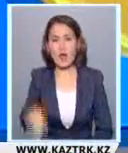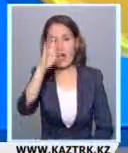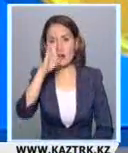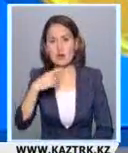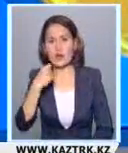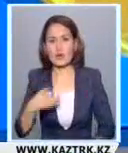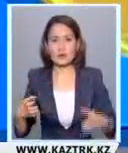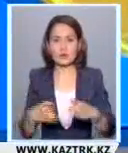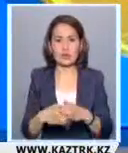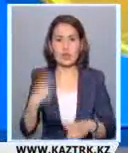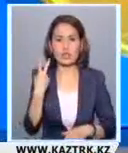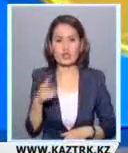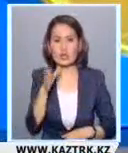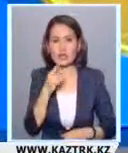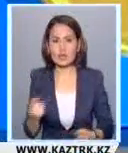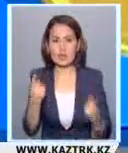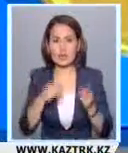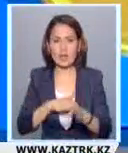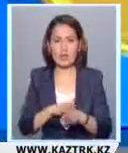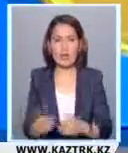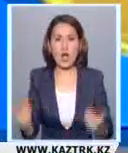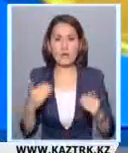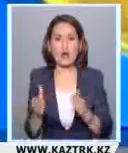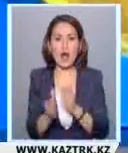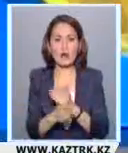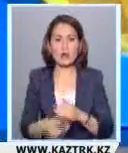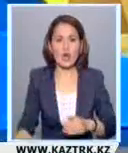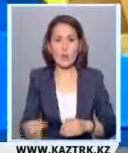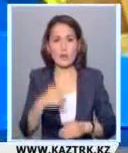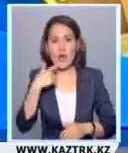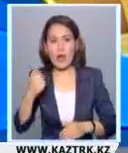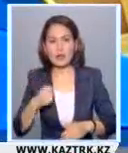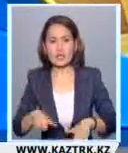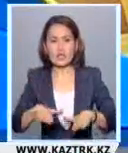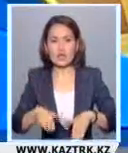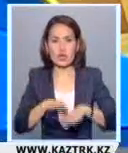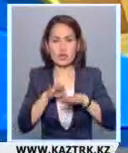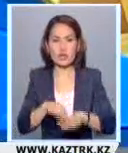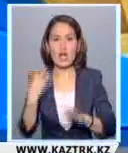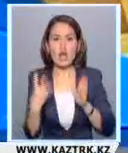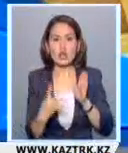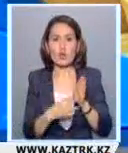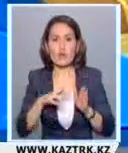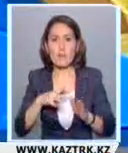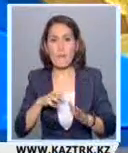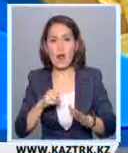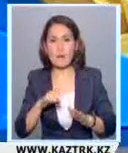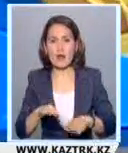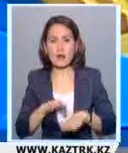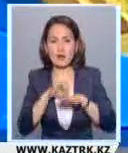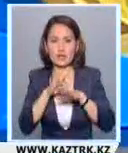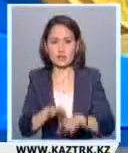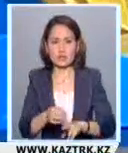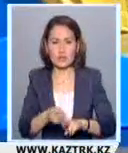Қазақстан қарулы күштерінің 20 жылдығы мерекесіне орай бүгін Атырау облысында да әскери шеру өтті. Жылда 9 мамыр күндері өткізілетін